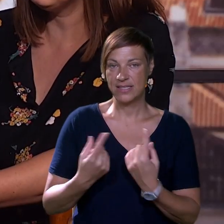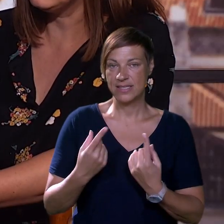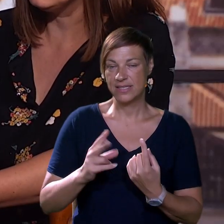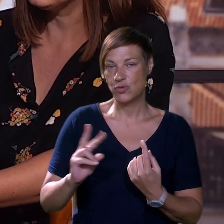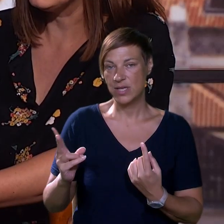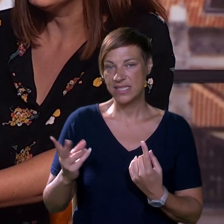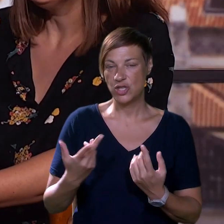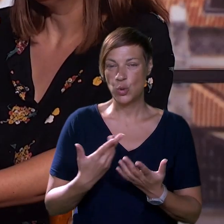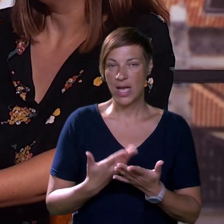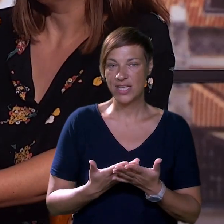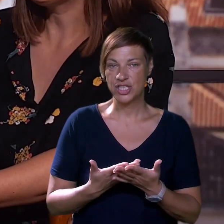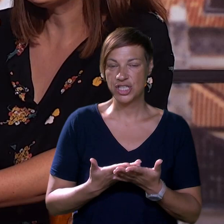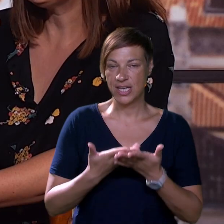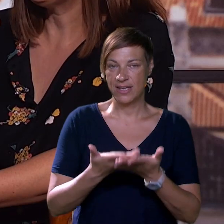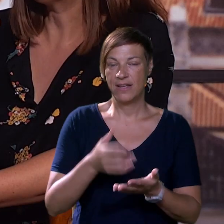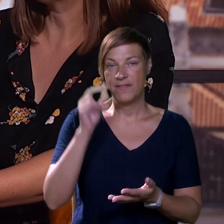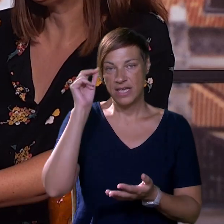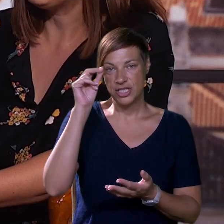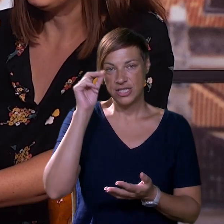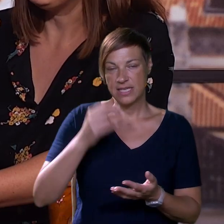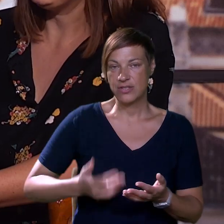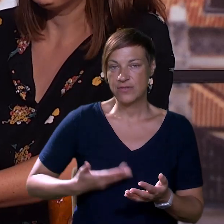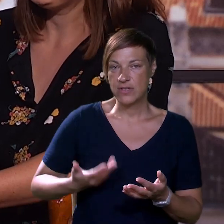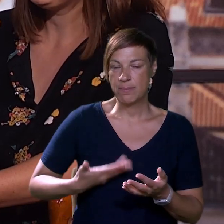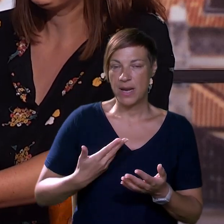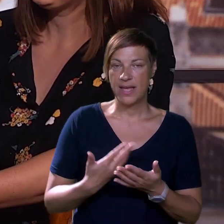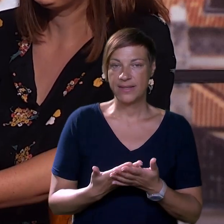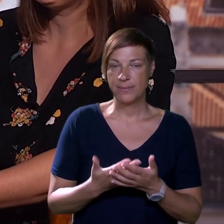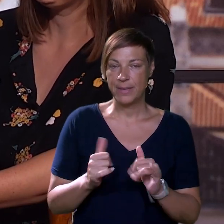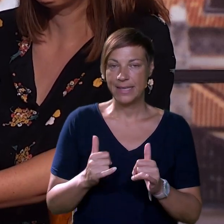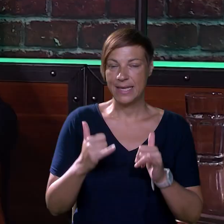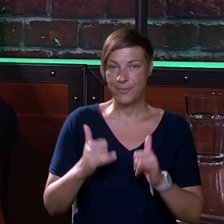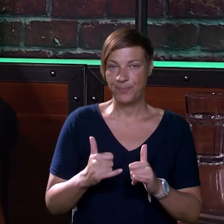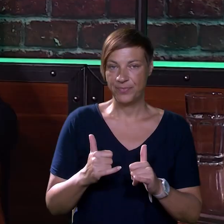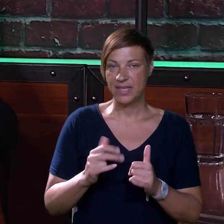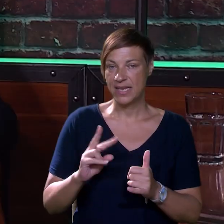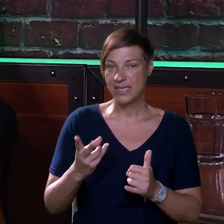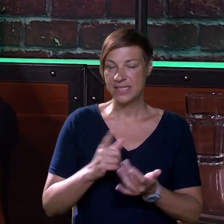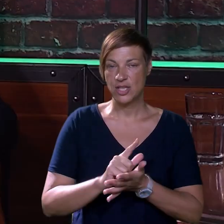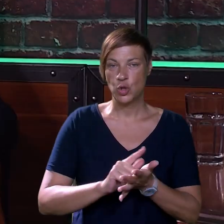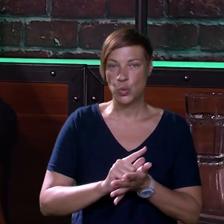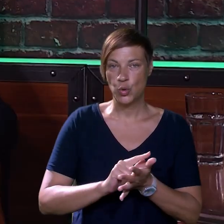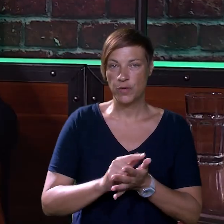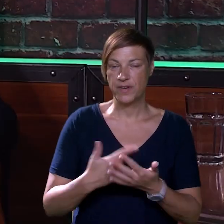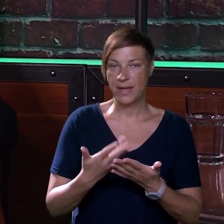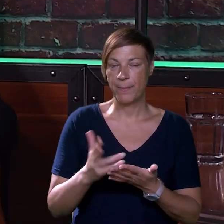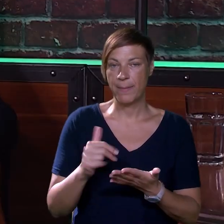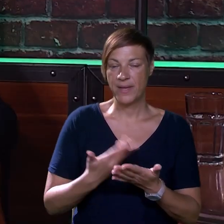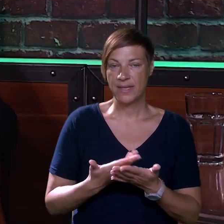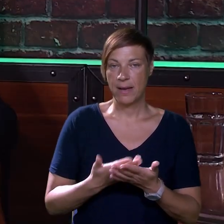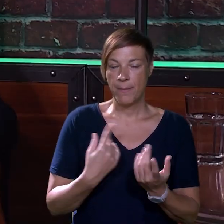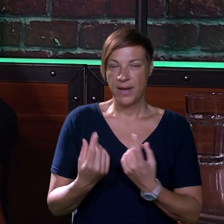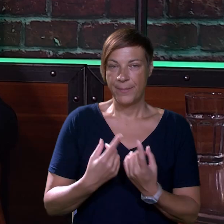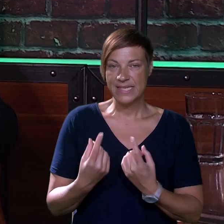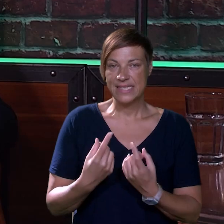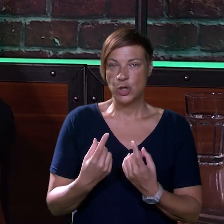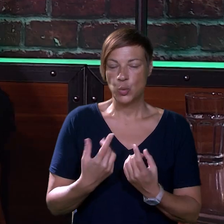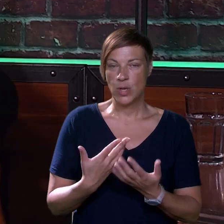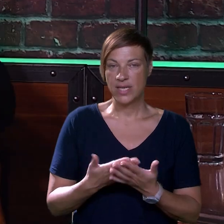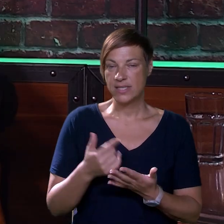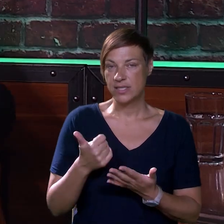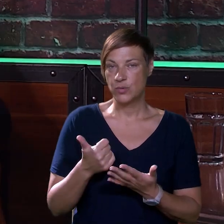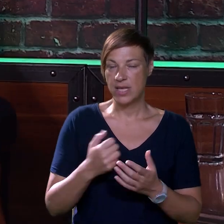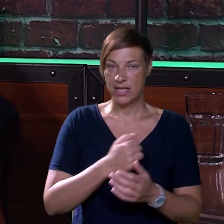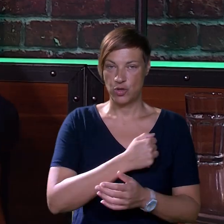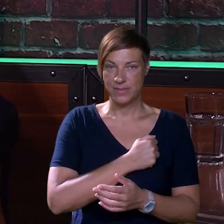je znatno drugačija. Vaše iskustvo sa mladima? Je, danas je sasvim neko drugo vrijeme. Vi imate naprimjer situaciju da se